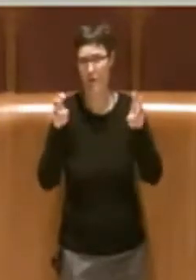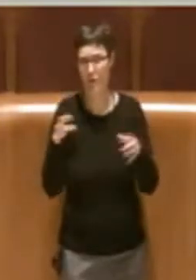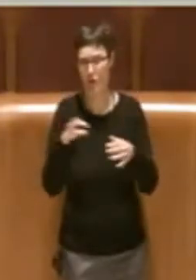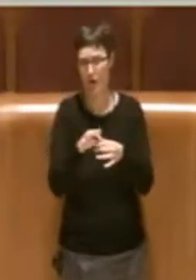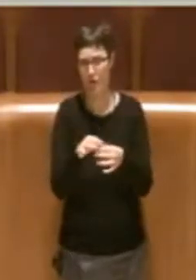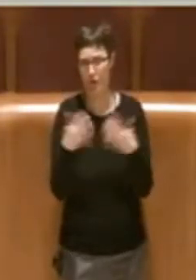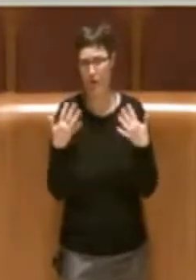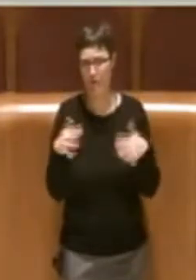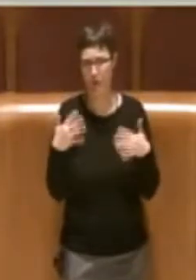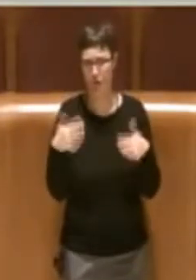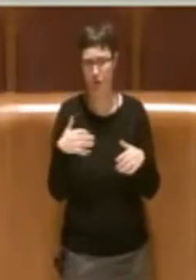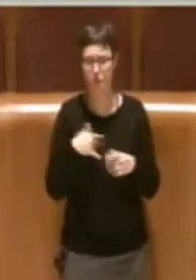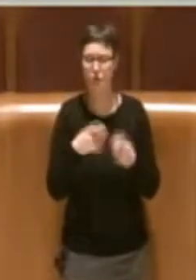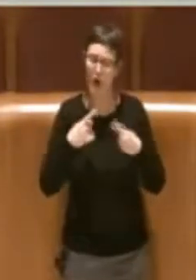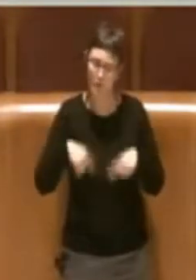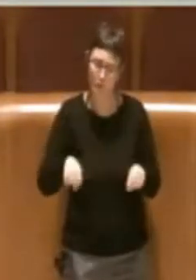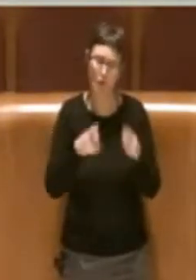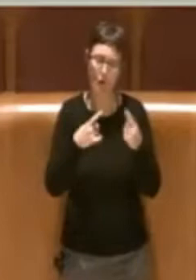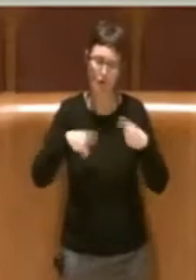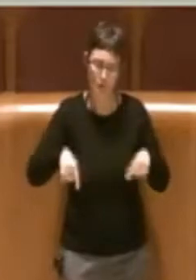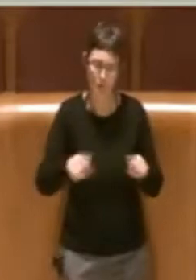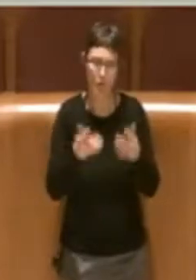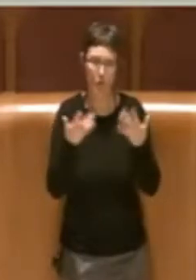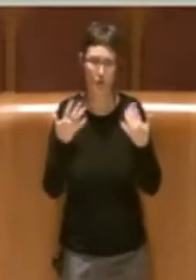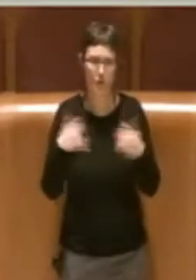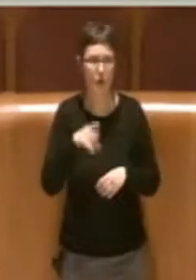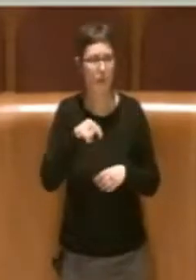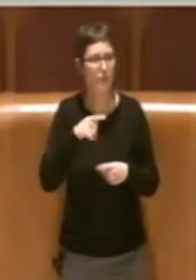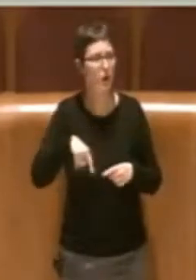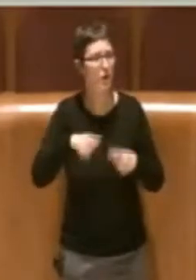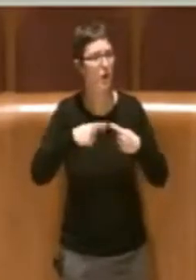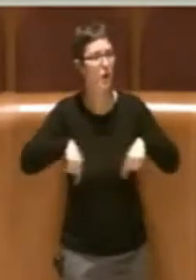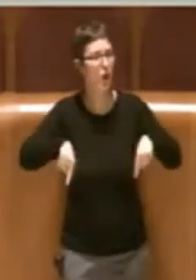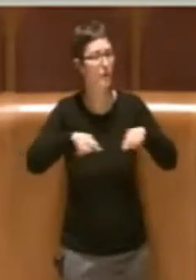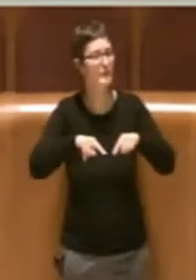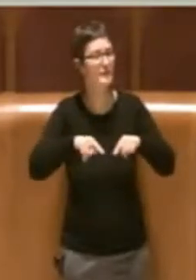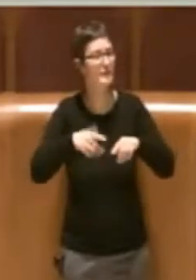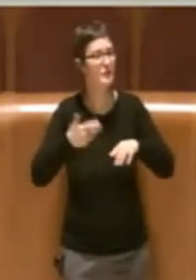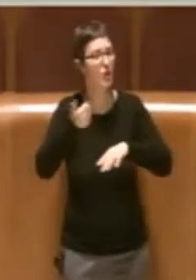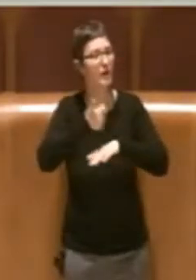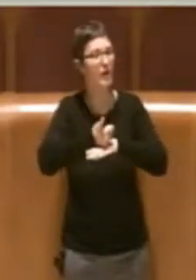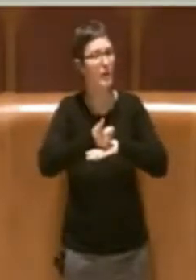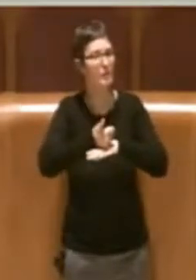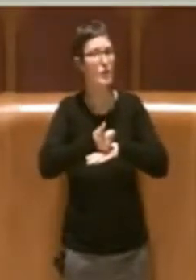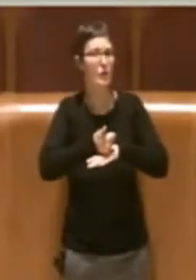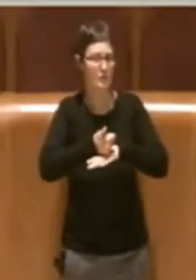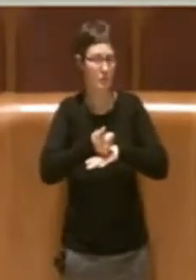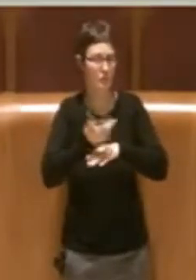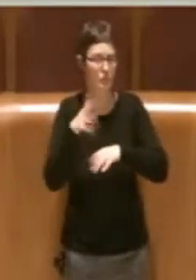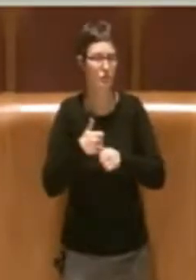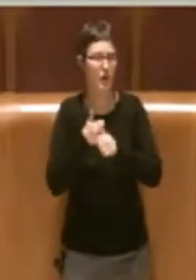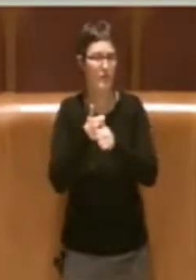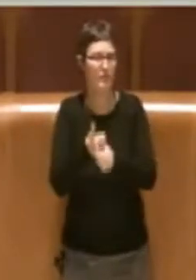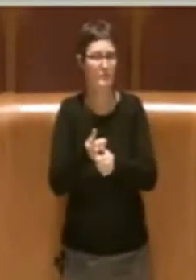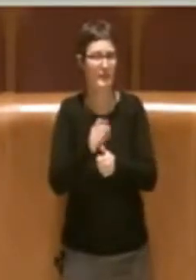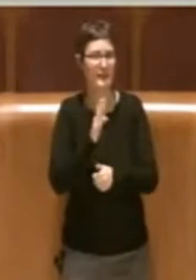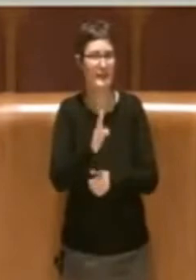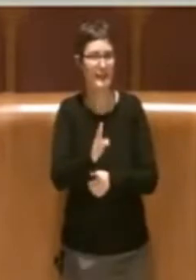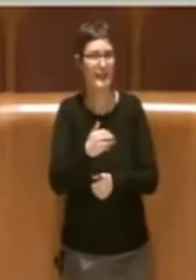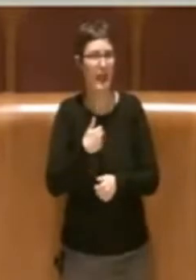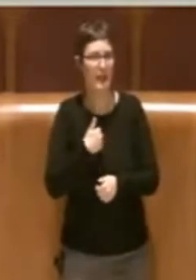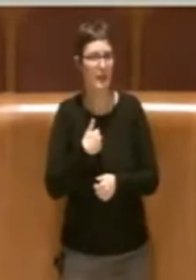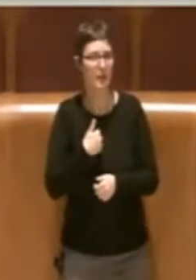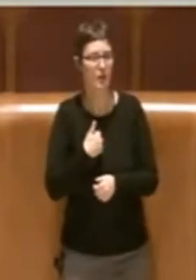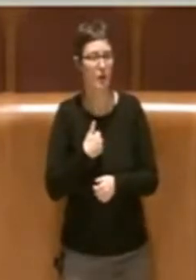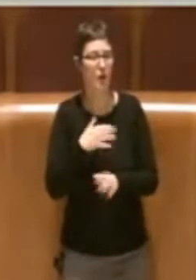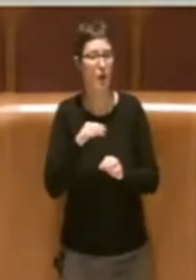svolte diverse riunioni e che noi anche della stessa Commissione Capitolina abbiamo avuto modo di seguire direttamente. Come